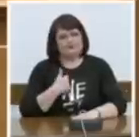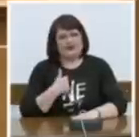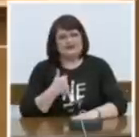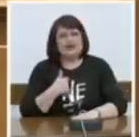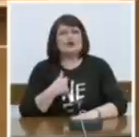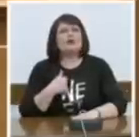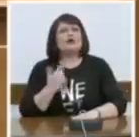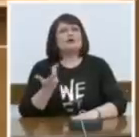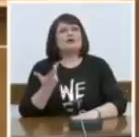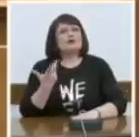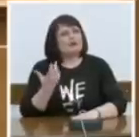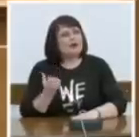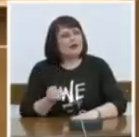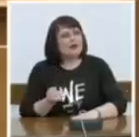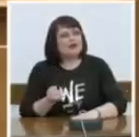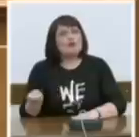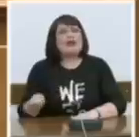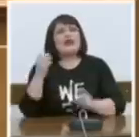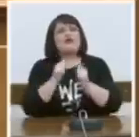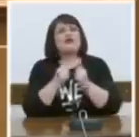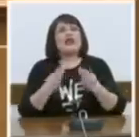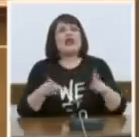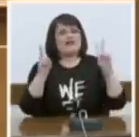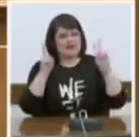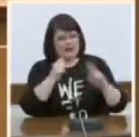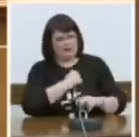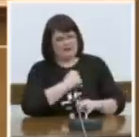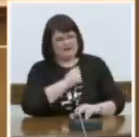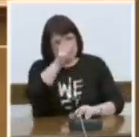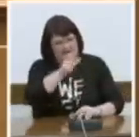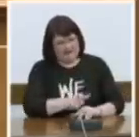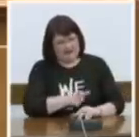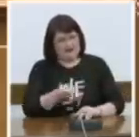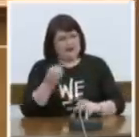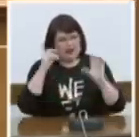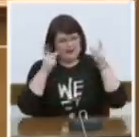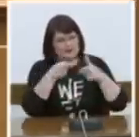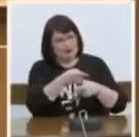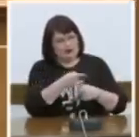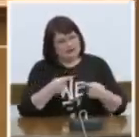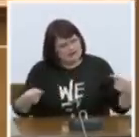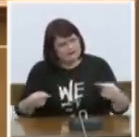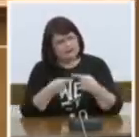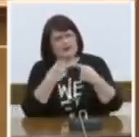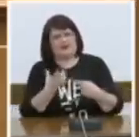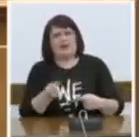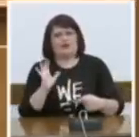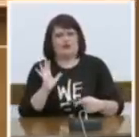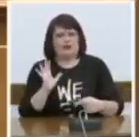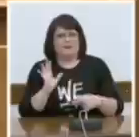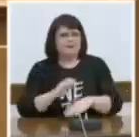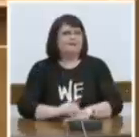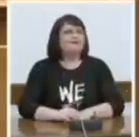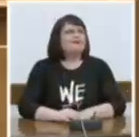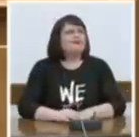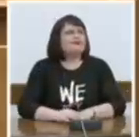Δημοκρατίας, απέναντι σε νεοφιλελεύθερες απόψεις. Και μάλιστα ένα μέτωπο το οποίο θα είναι σε μια μάχη άνηση. Γιατί υπάρχει